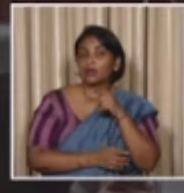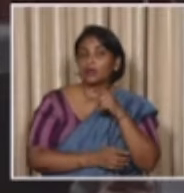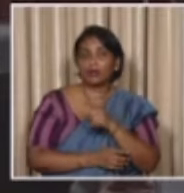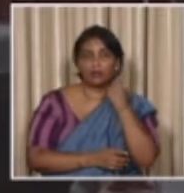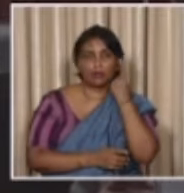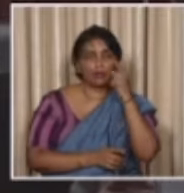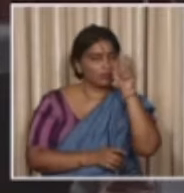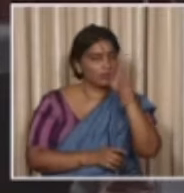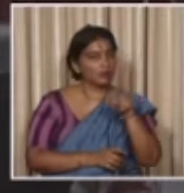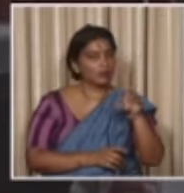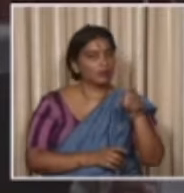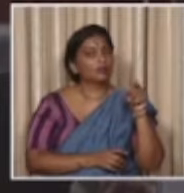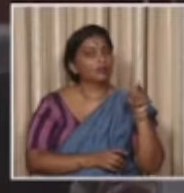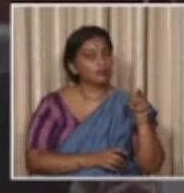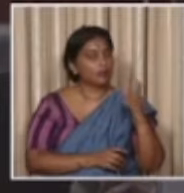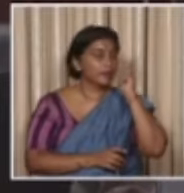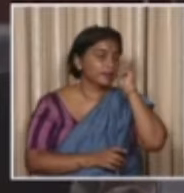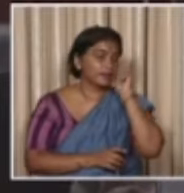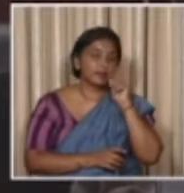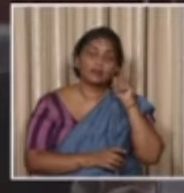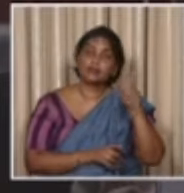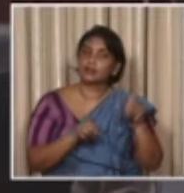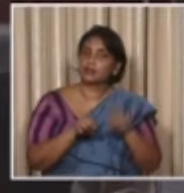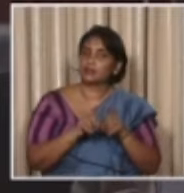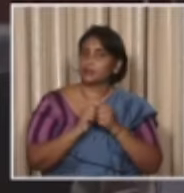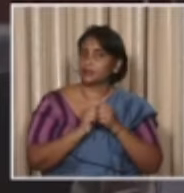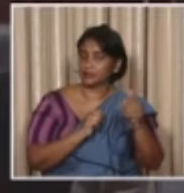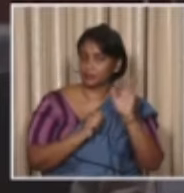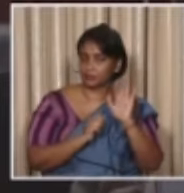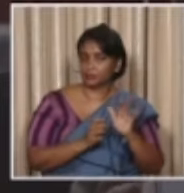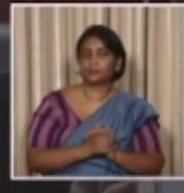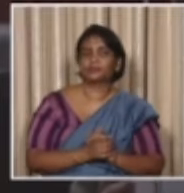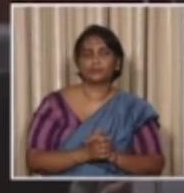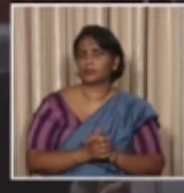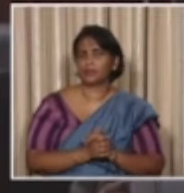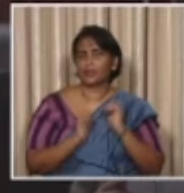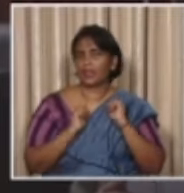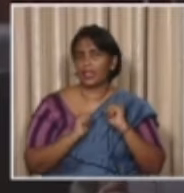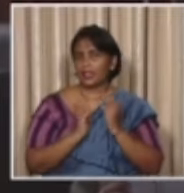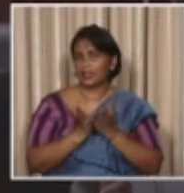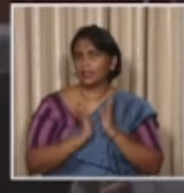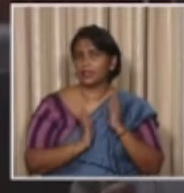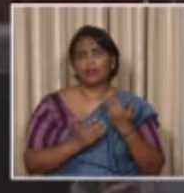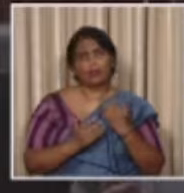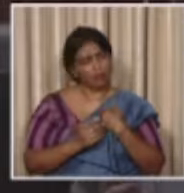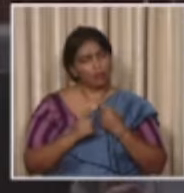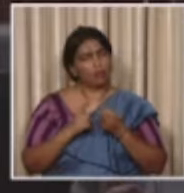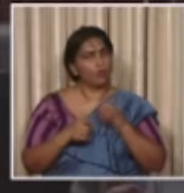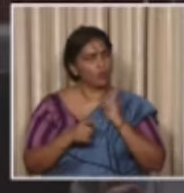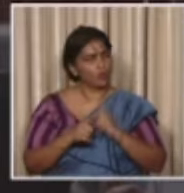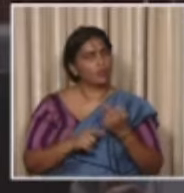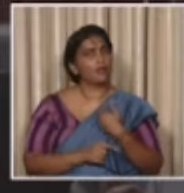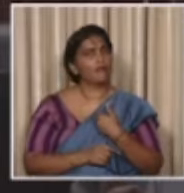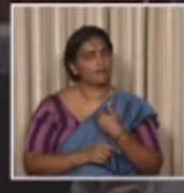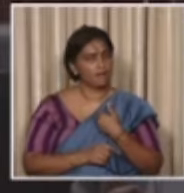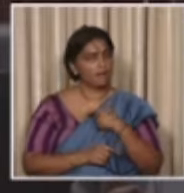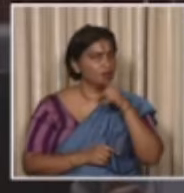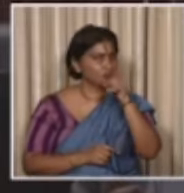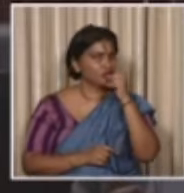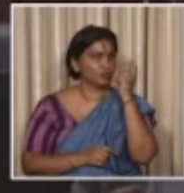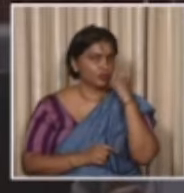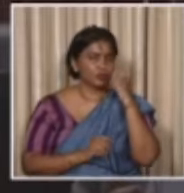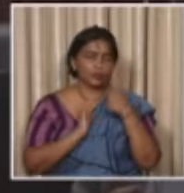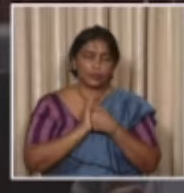බුද්ධ්‍යාංශ නිලධාරියා ත්‍රස්තවාදීෙක් ලෙස කටයුතු කිරීම නිසා. ඇයි ඉන්දියාව අපේ උදාහරණ තියෙනවා. ඔබතුමාට මතක ඇති